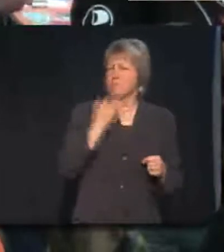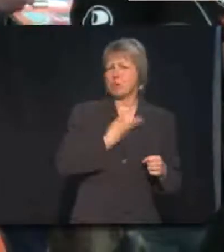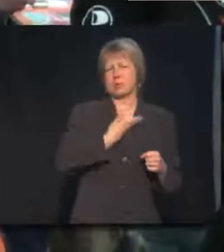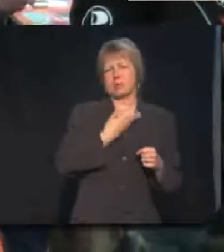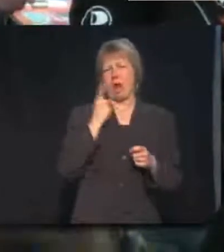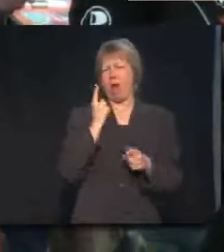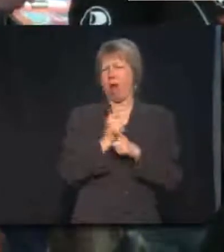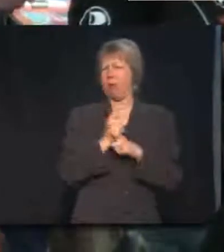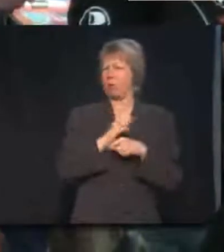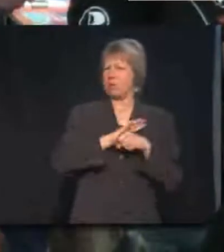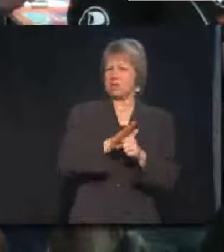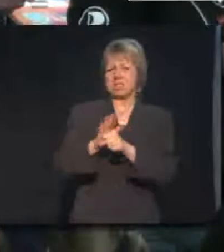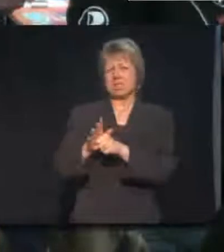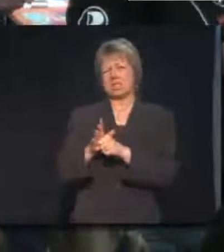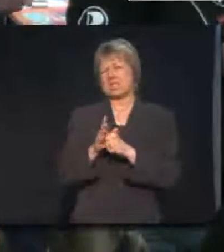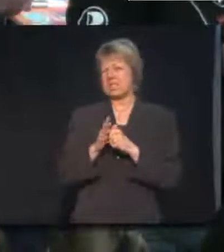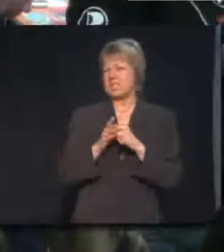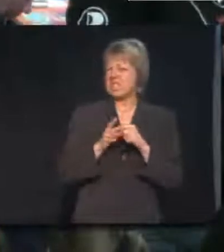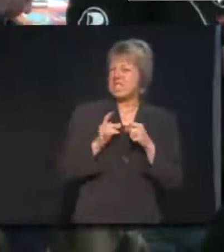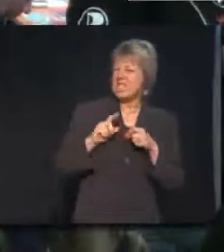sage ich euch eins